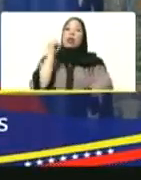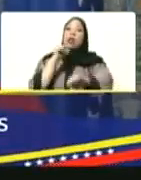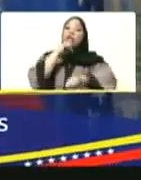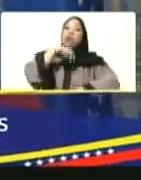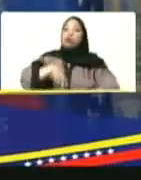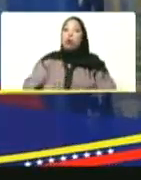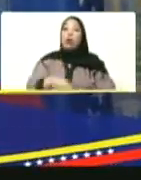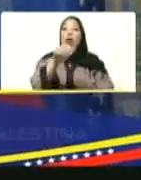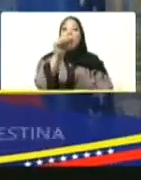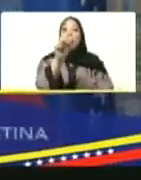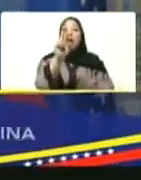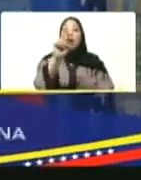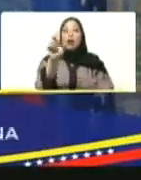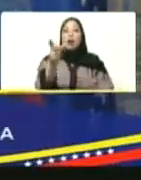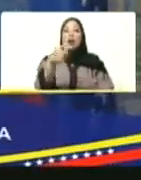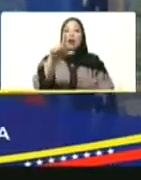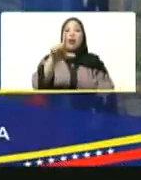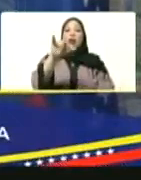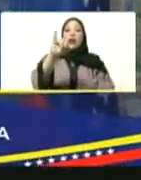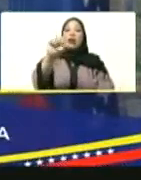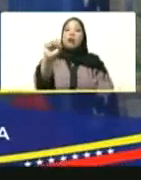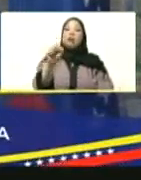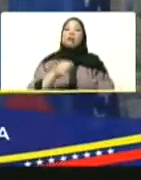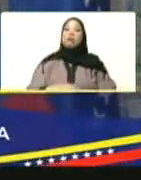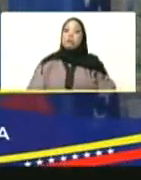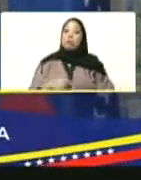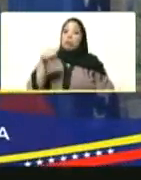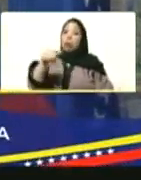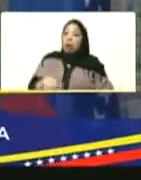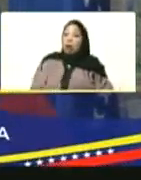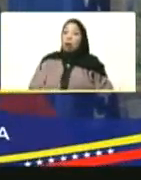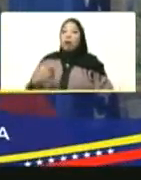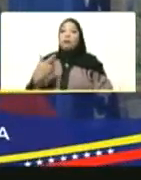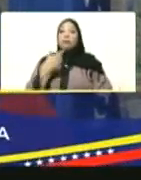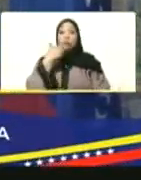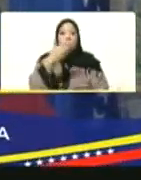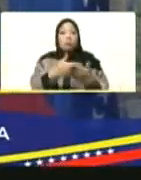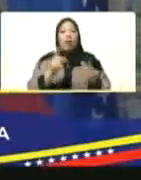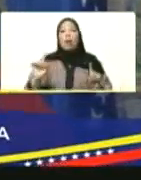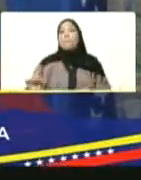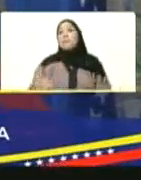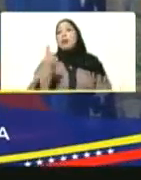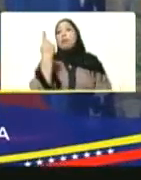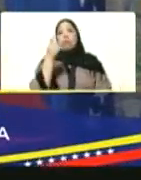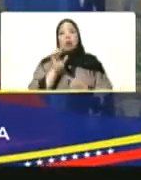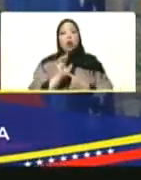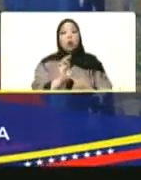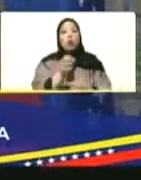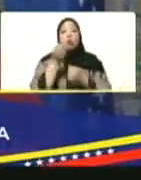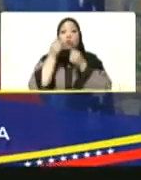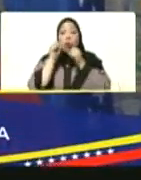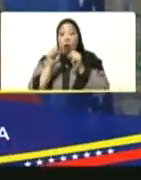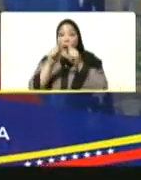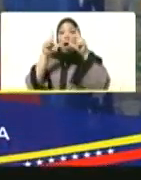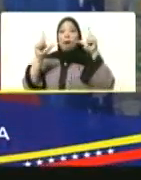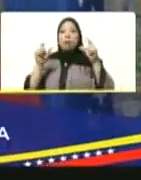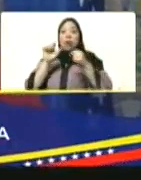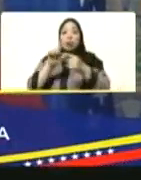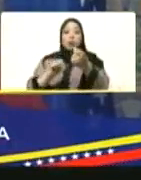pueblo saharaui. Concernant le Sahara occidental, nous avons exprimé notre admiration